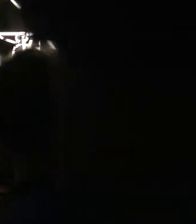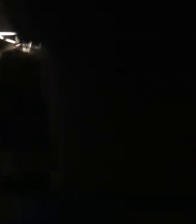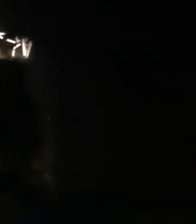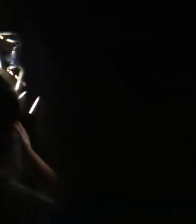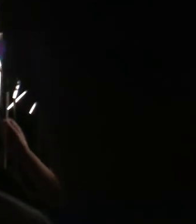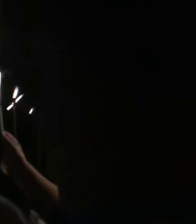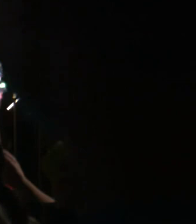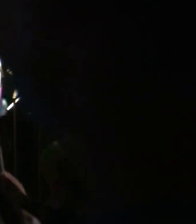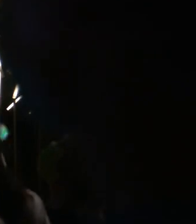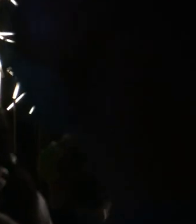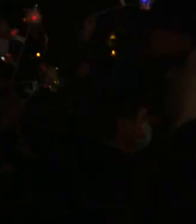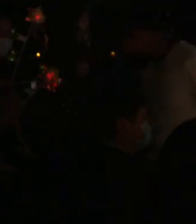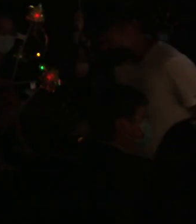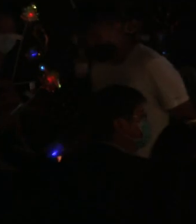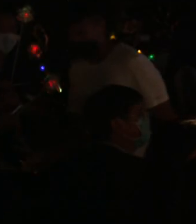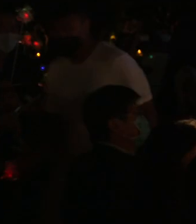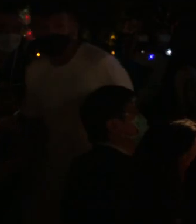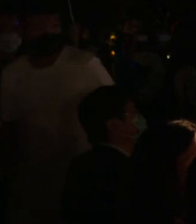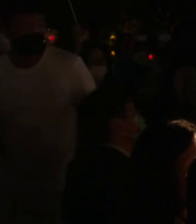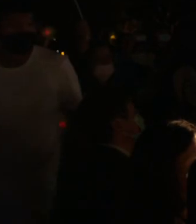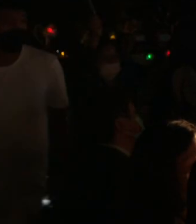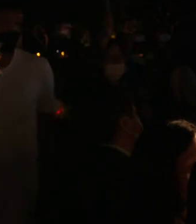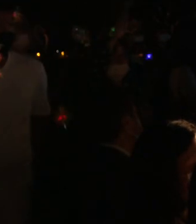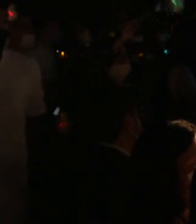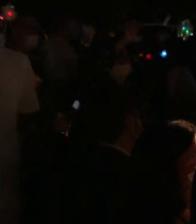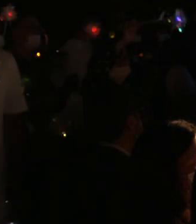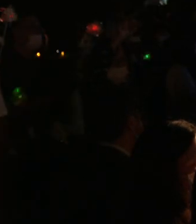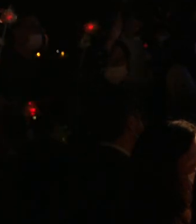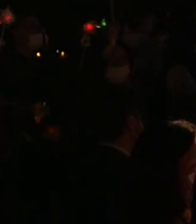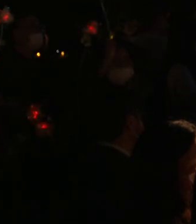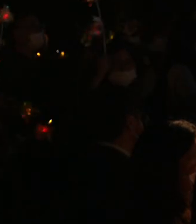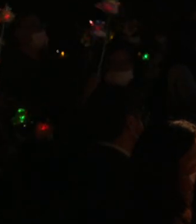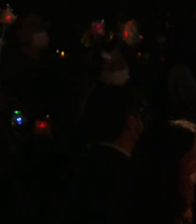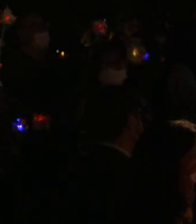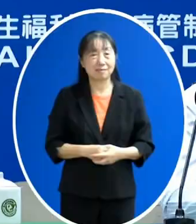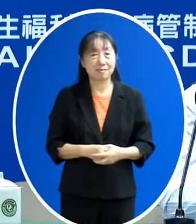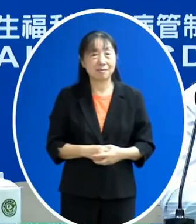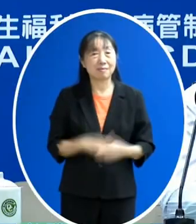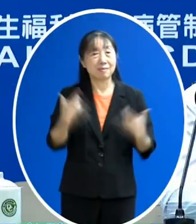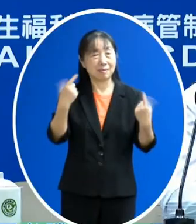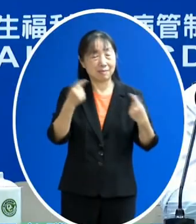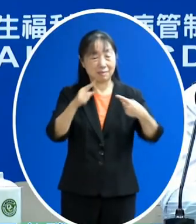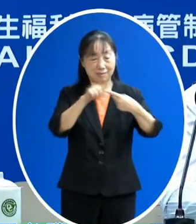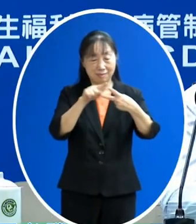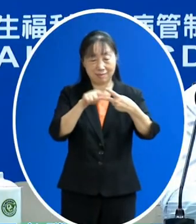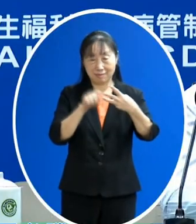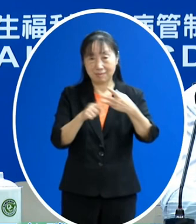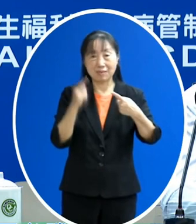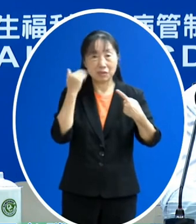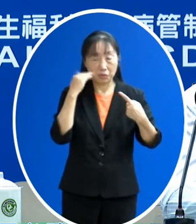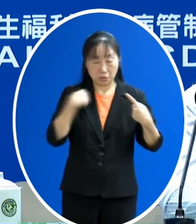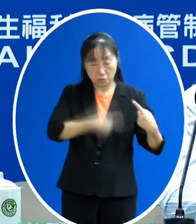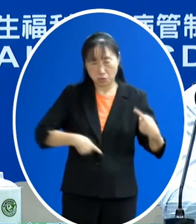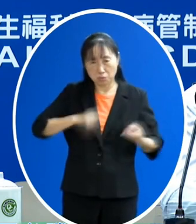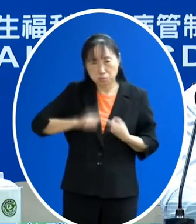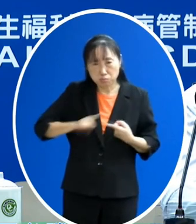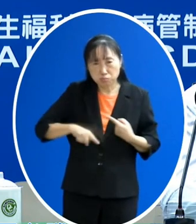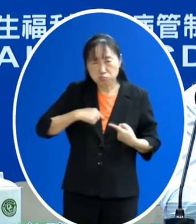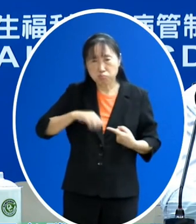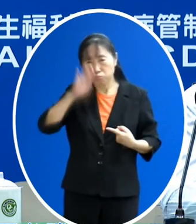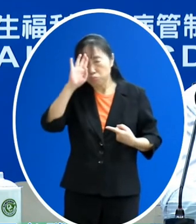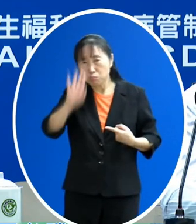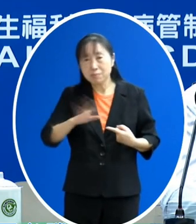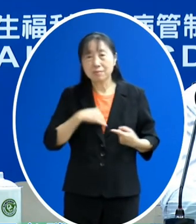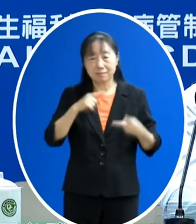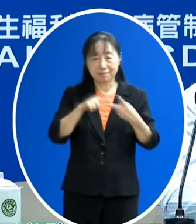动维持现行免戴口罩原则，不会采取加严措施。 还是三个原则，如果你有症状或者